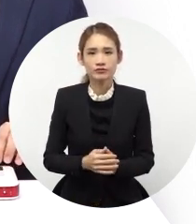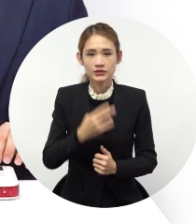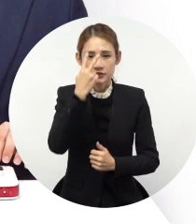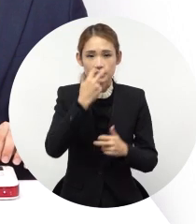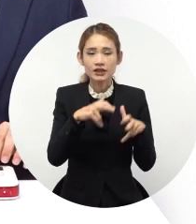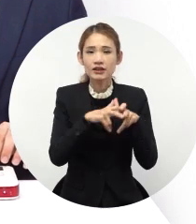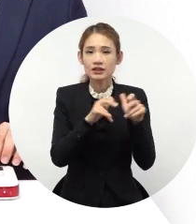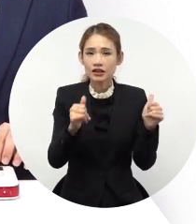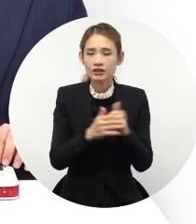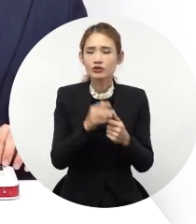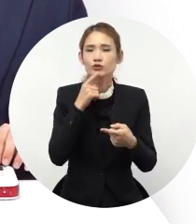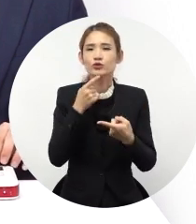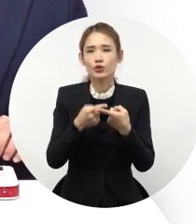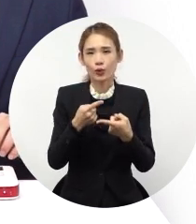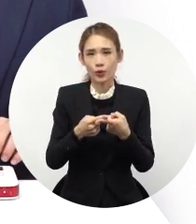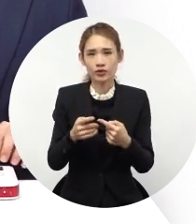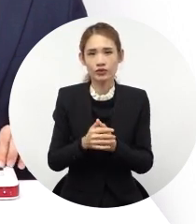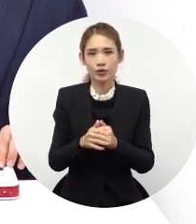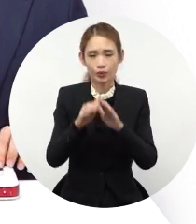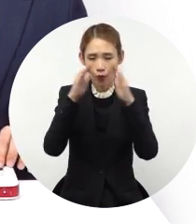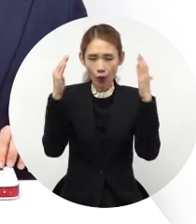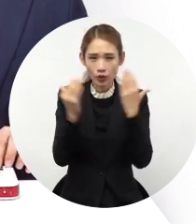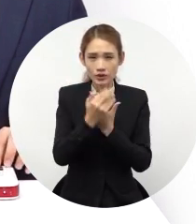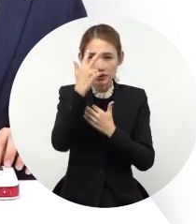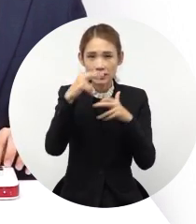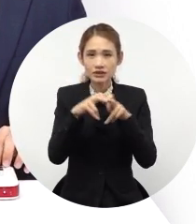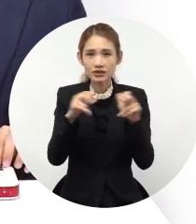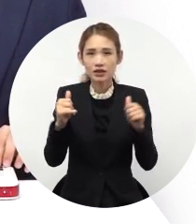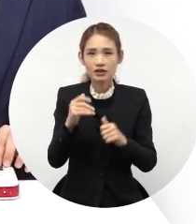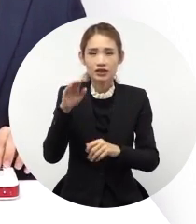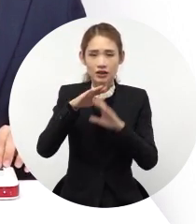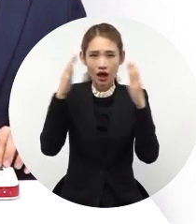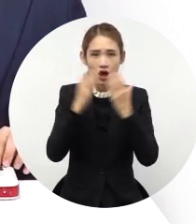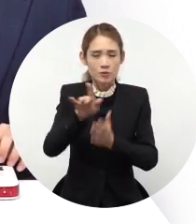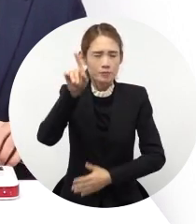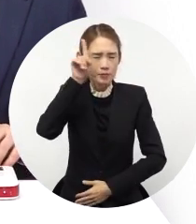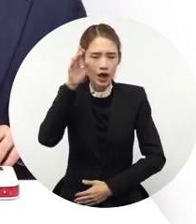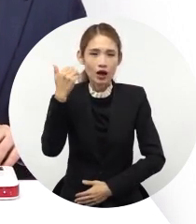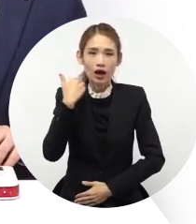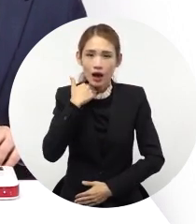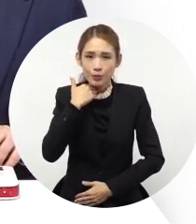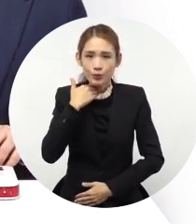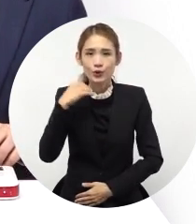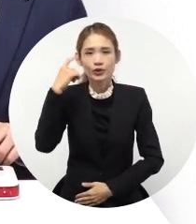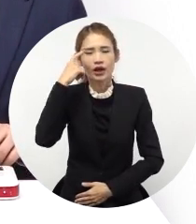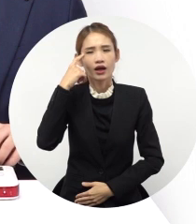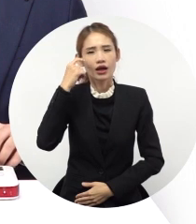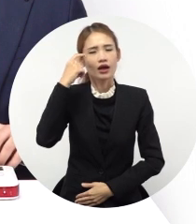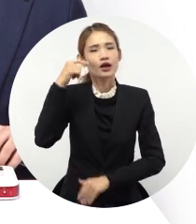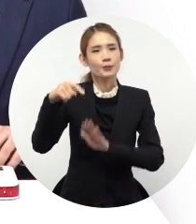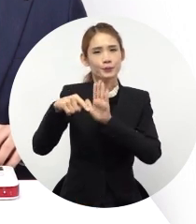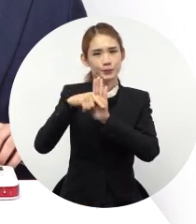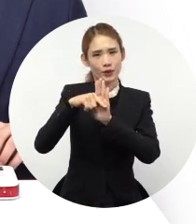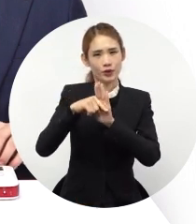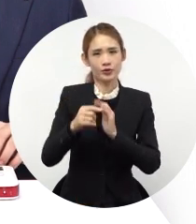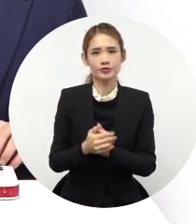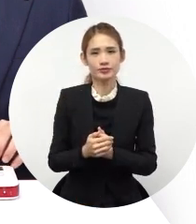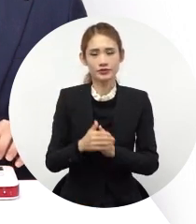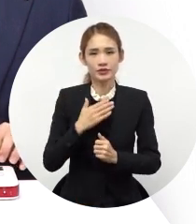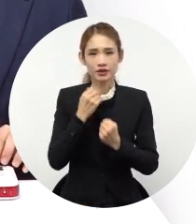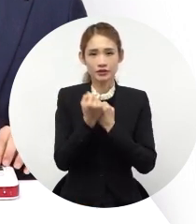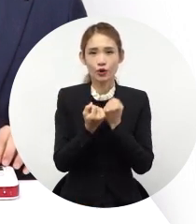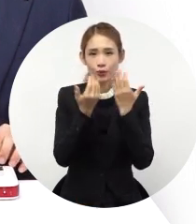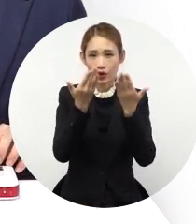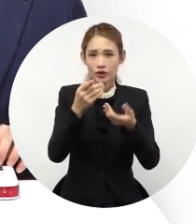또 시각장애인도 마찬가지로 모든 시각장애인이 다 안 보인다라고 생각하는 것도 편견입니다. 제가